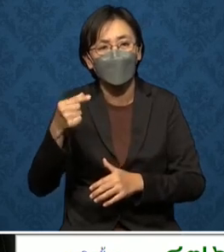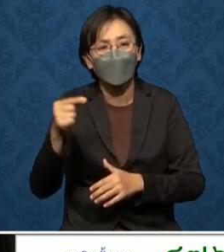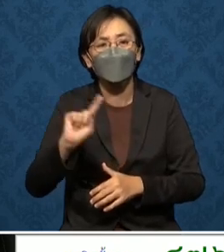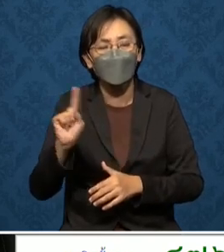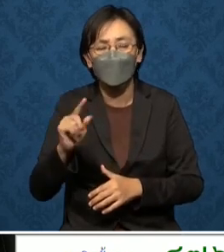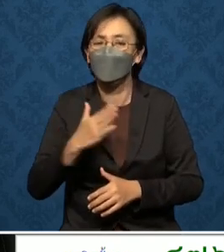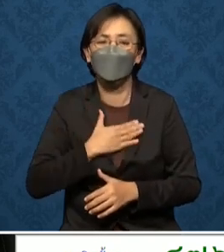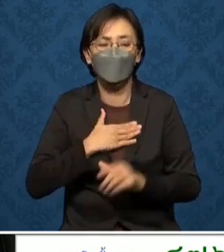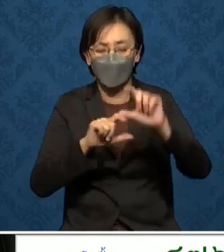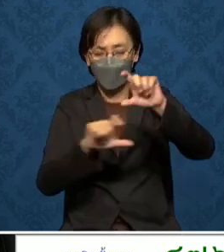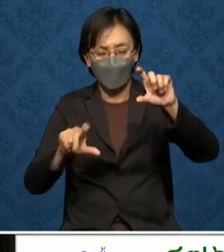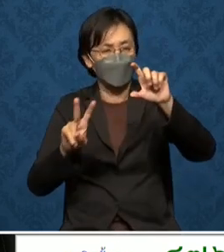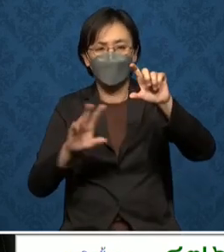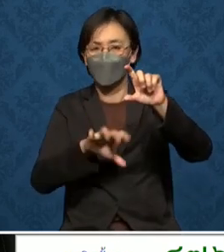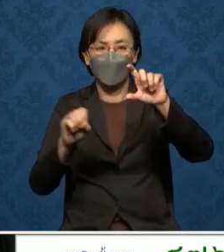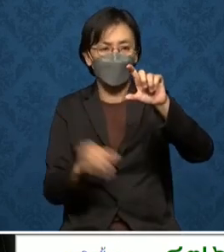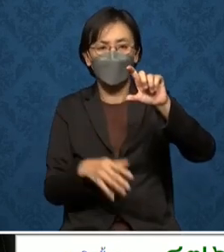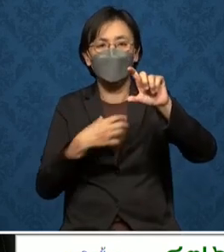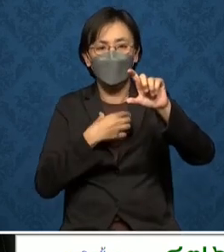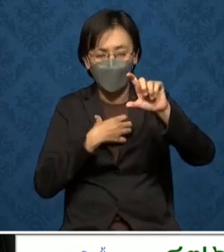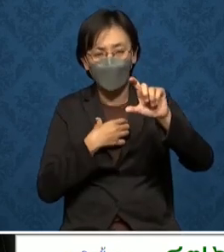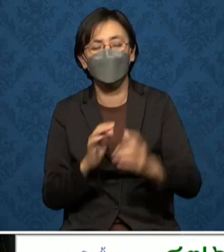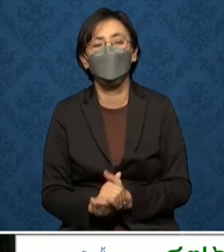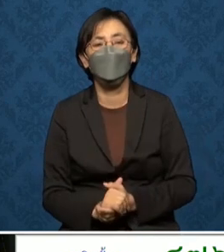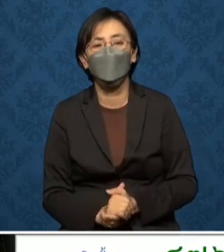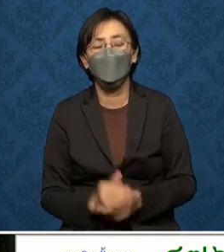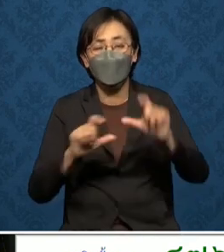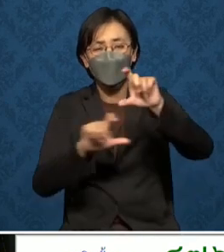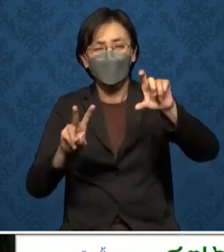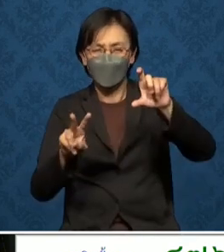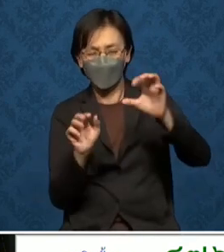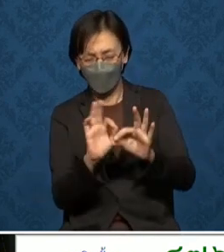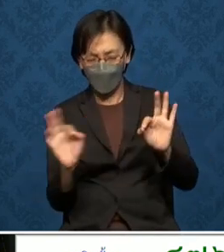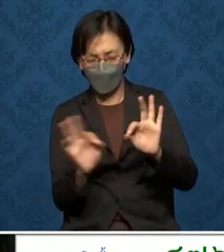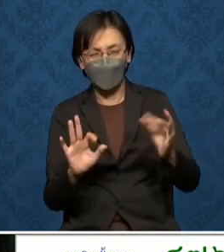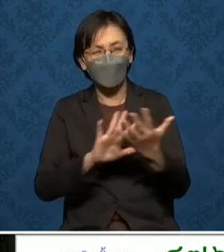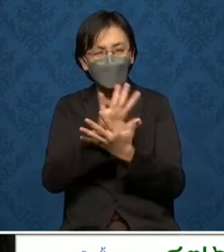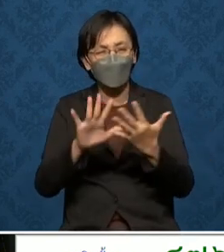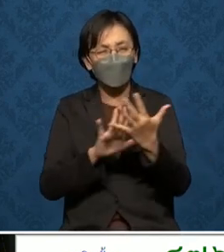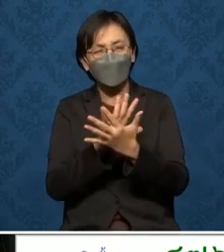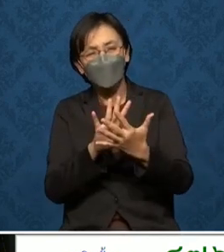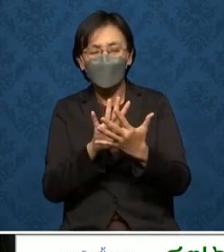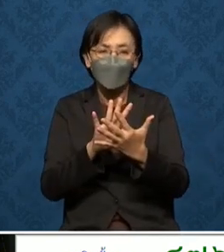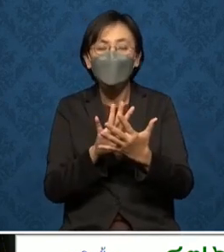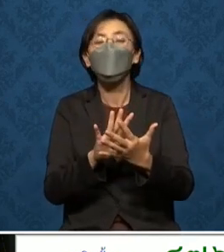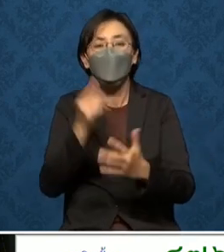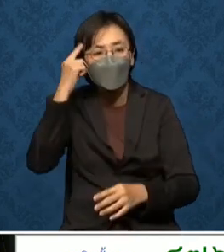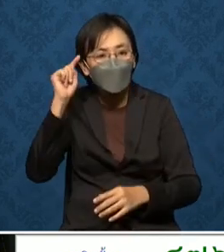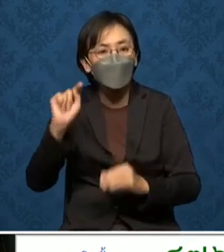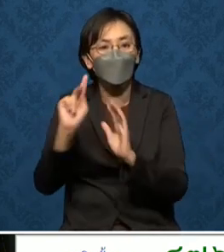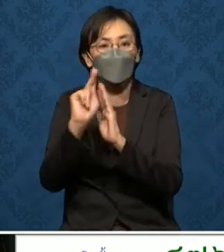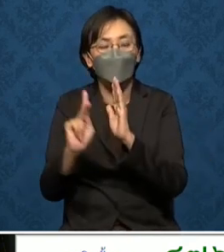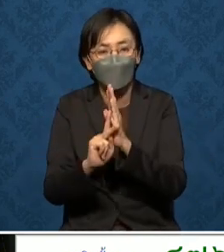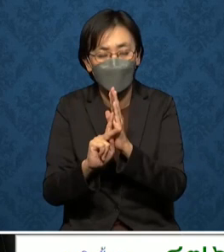ใหหมดเลย, in the more chron 2เพระว่ามักชัดเจนอยแล้ว ค่อย่าง Al 11ตามบทบัหัด ในสวที่ 6